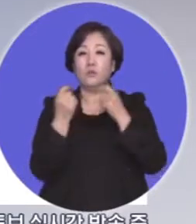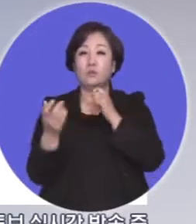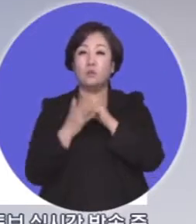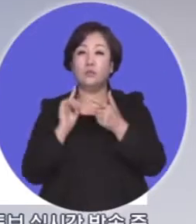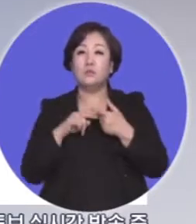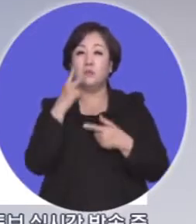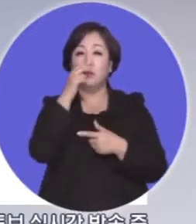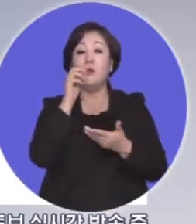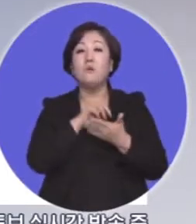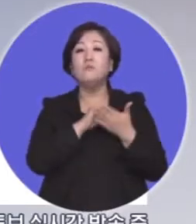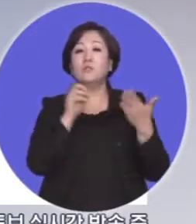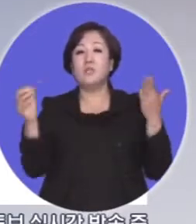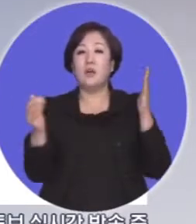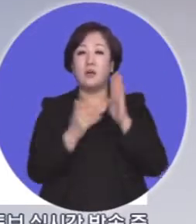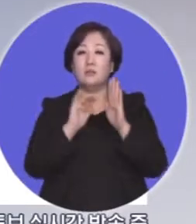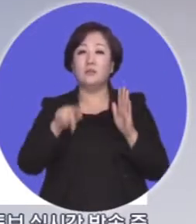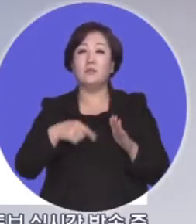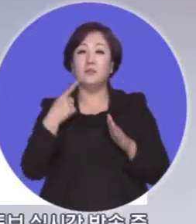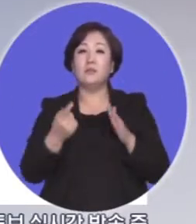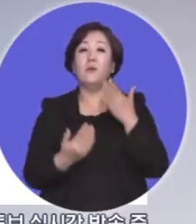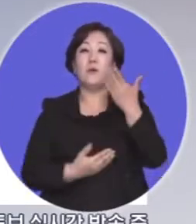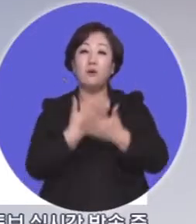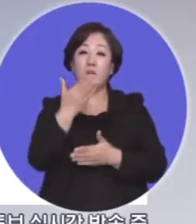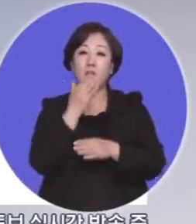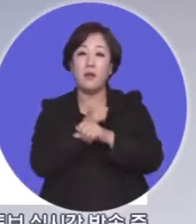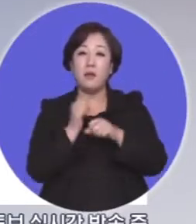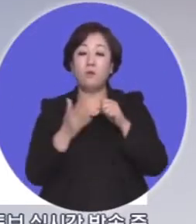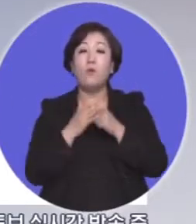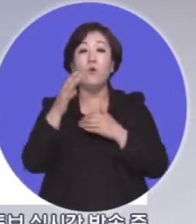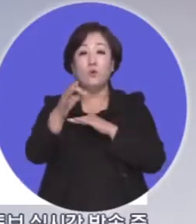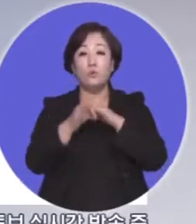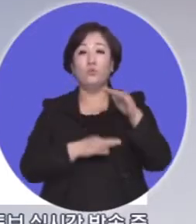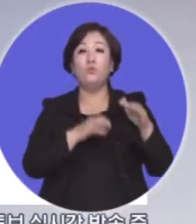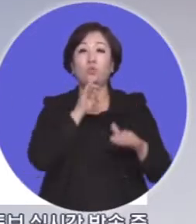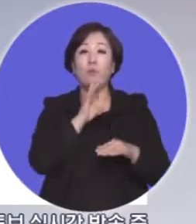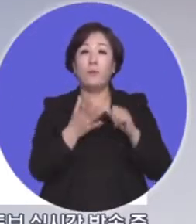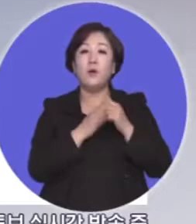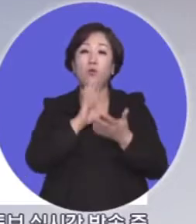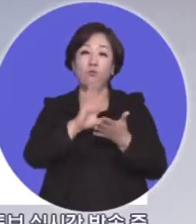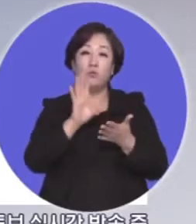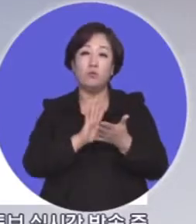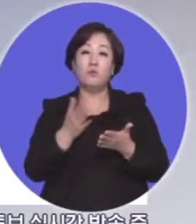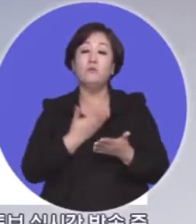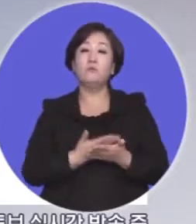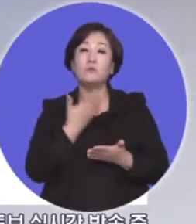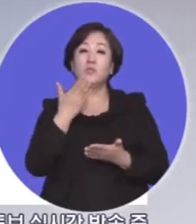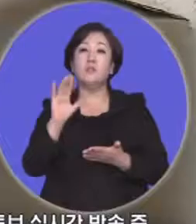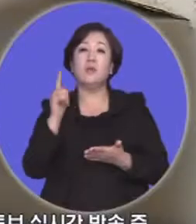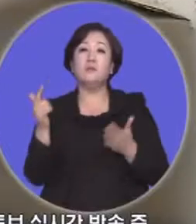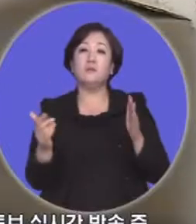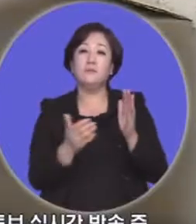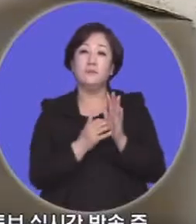제한 문자를 보내고 거래가 성사되면 돈을 챙기는 수법입니다 신혜정 기자 합니다